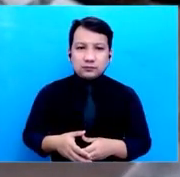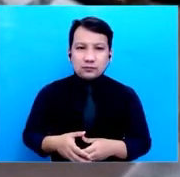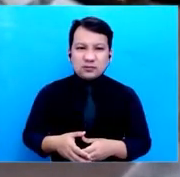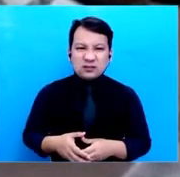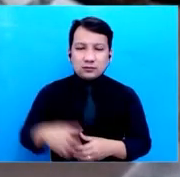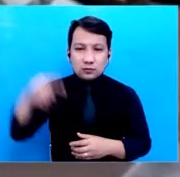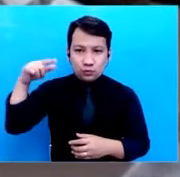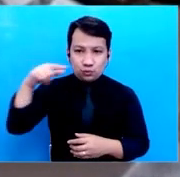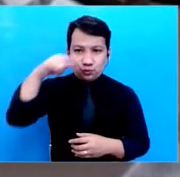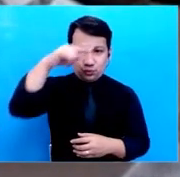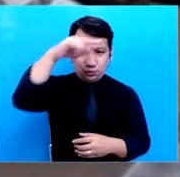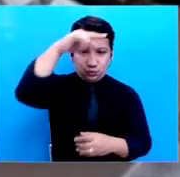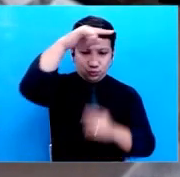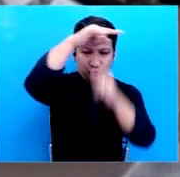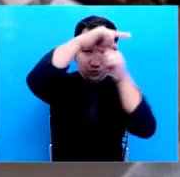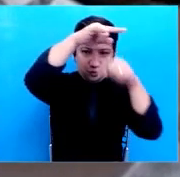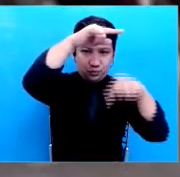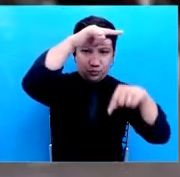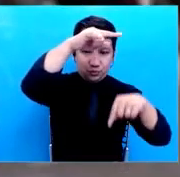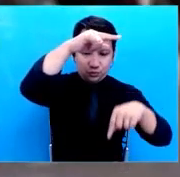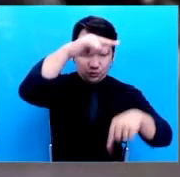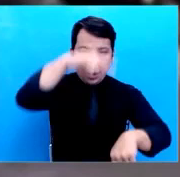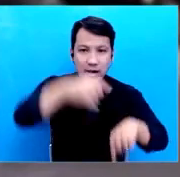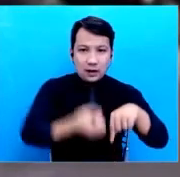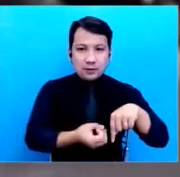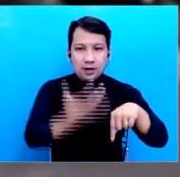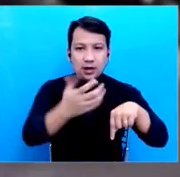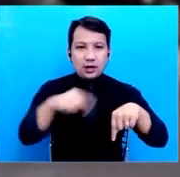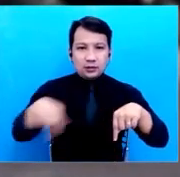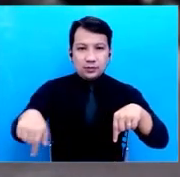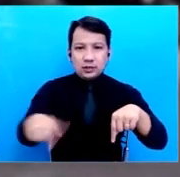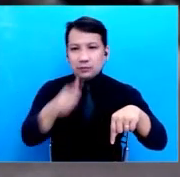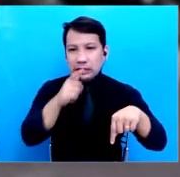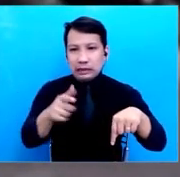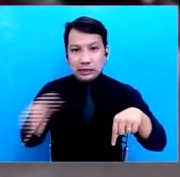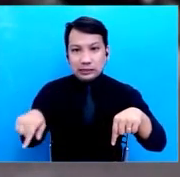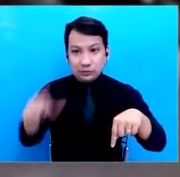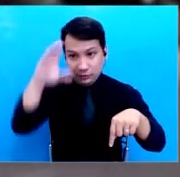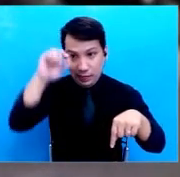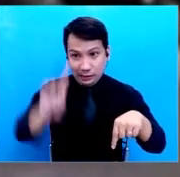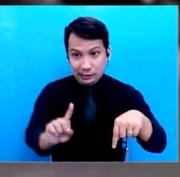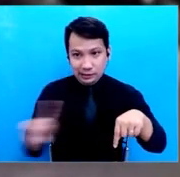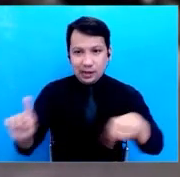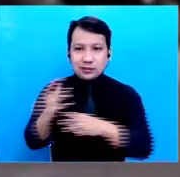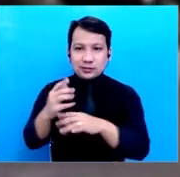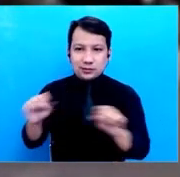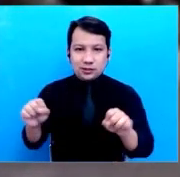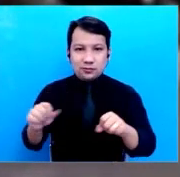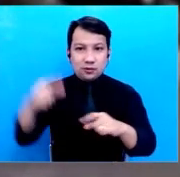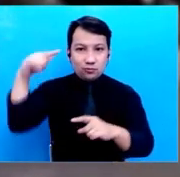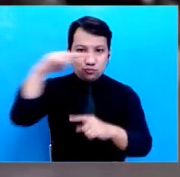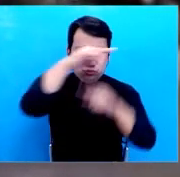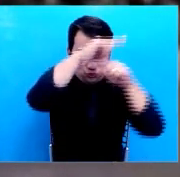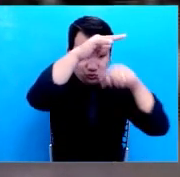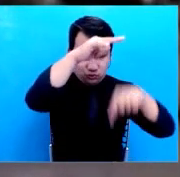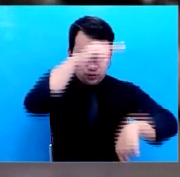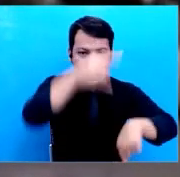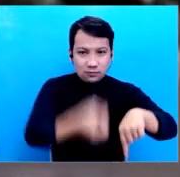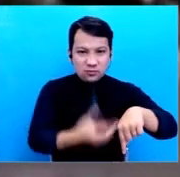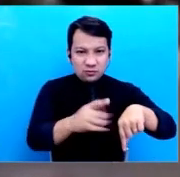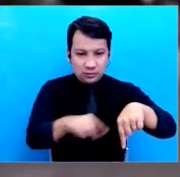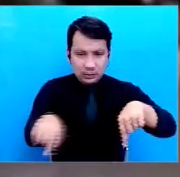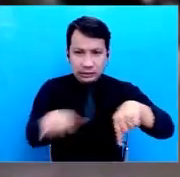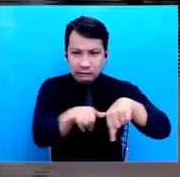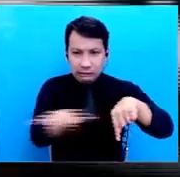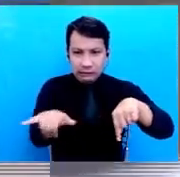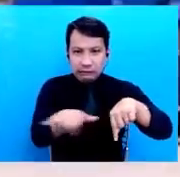Nagbagsakan din ang mga bomba sa Mykolaiv. Swerte nakaligtas ang lalaking yan matapos bumagsak ang mga bomba ilang metro lang layo